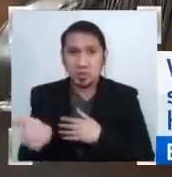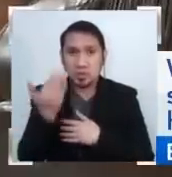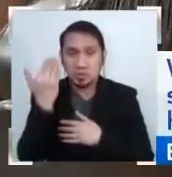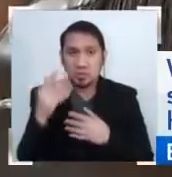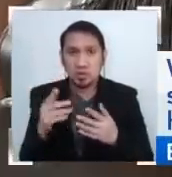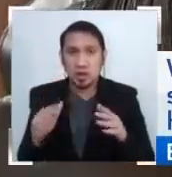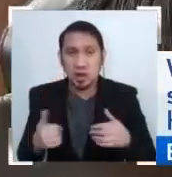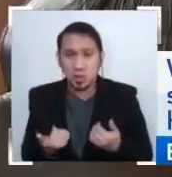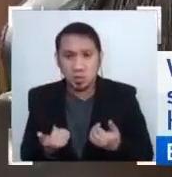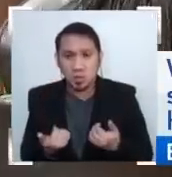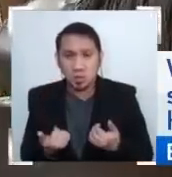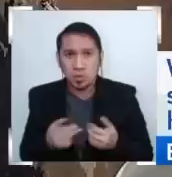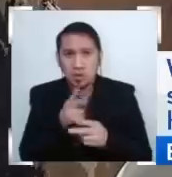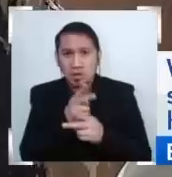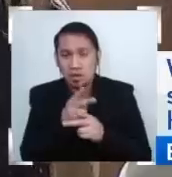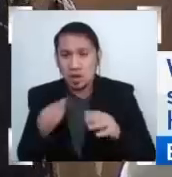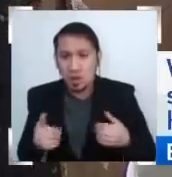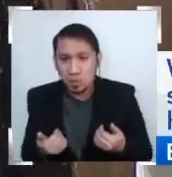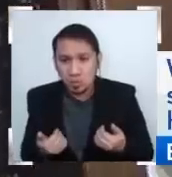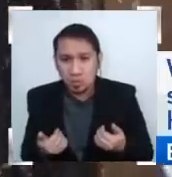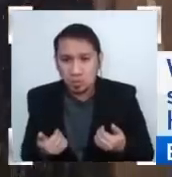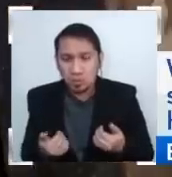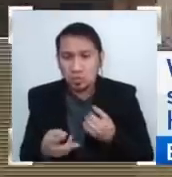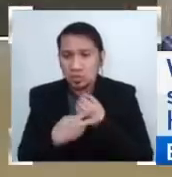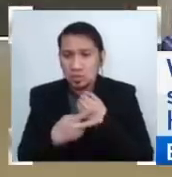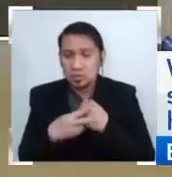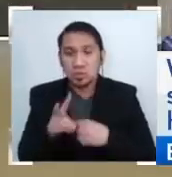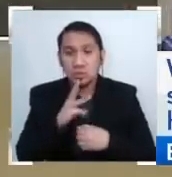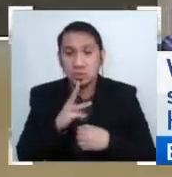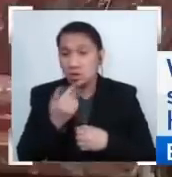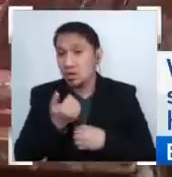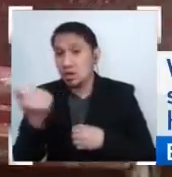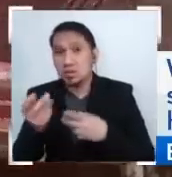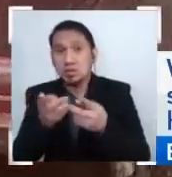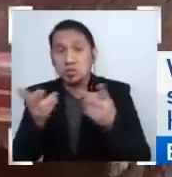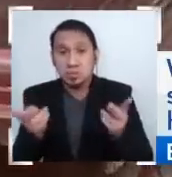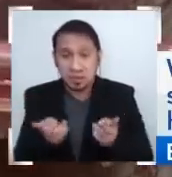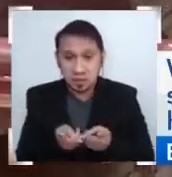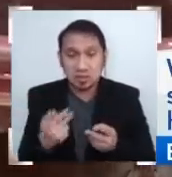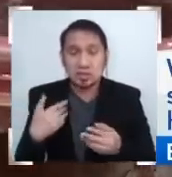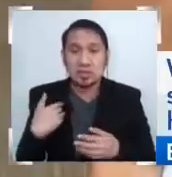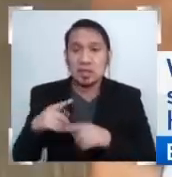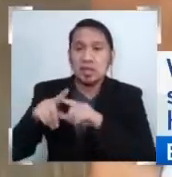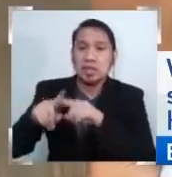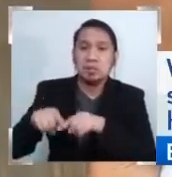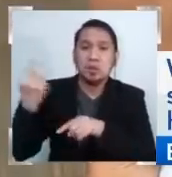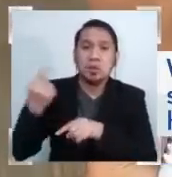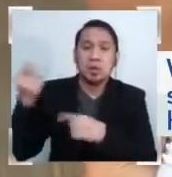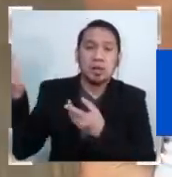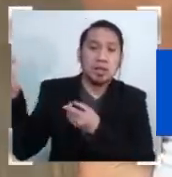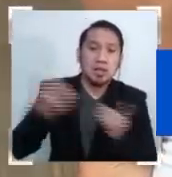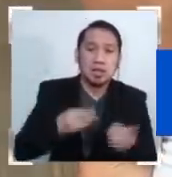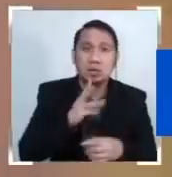namin mababantayan yung Maynilad na tubig? Sa iba pang apektadong lugar, pila sa rasyon ng tubig ang mga residente. Wala